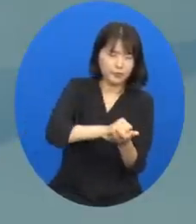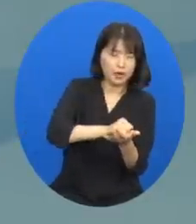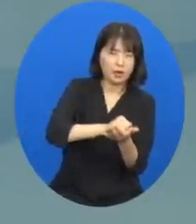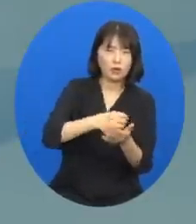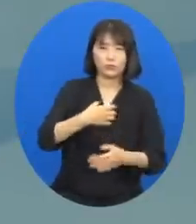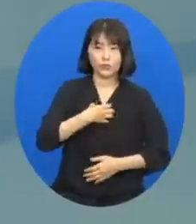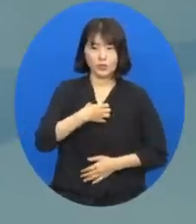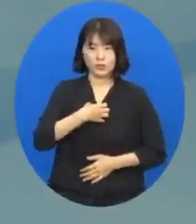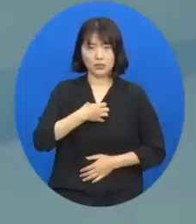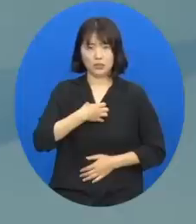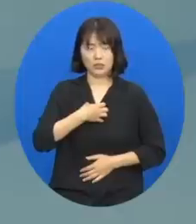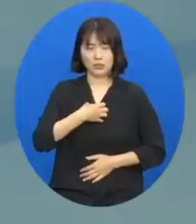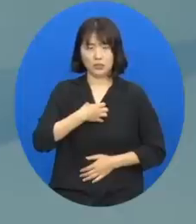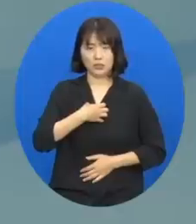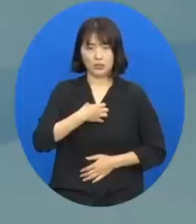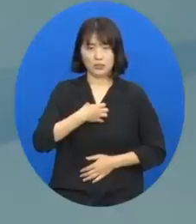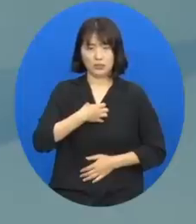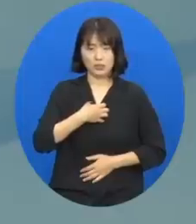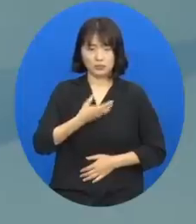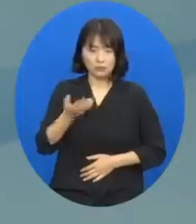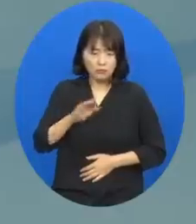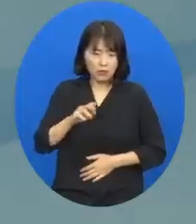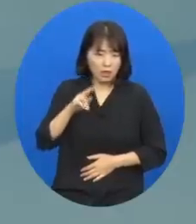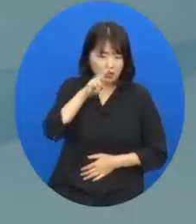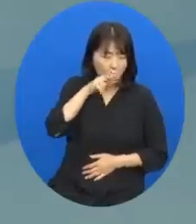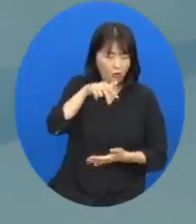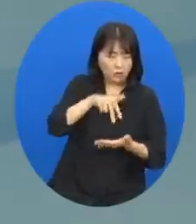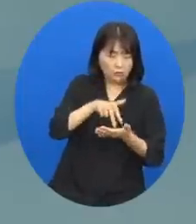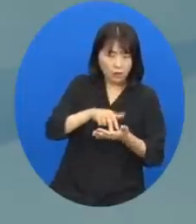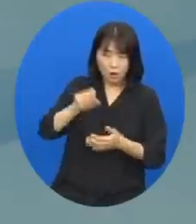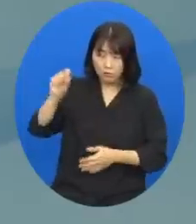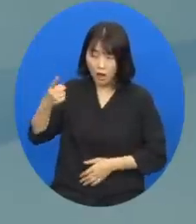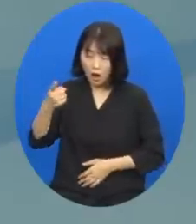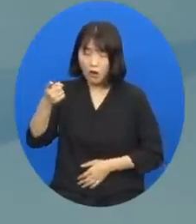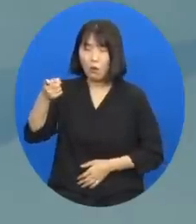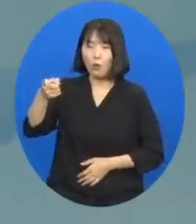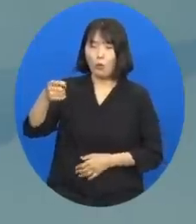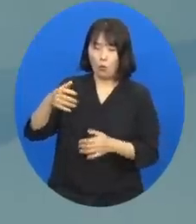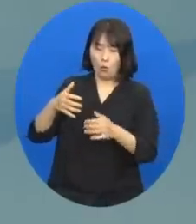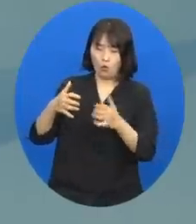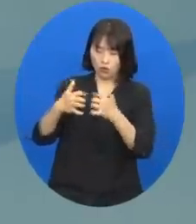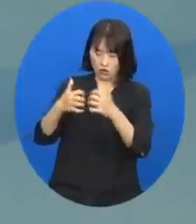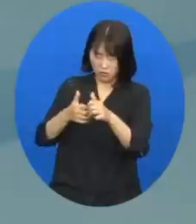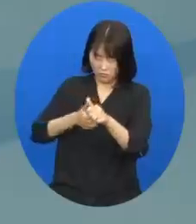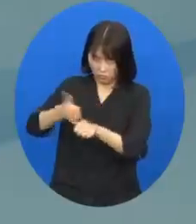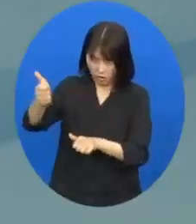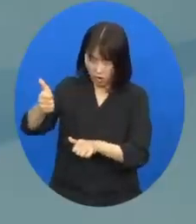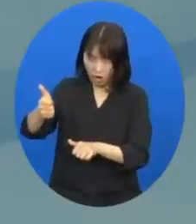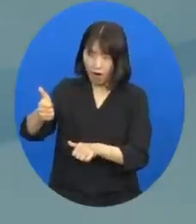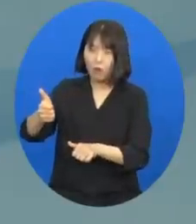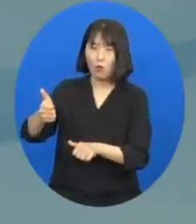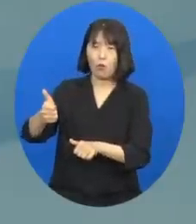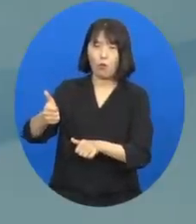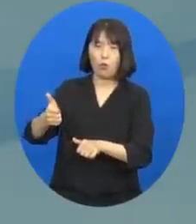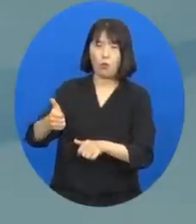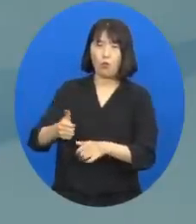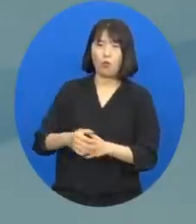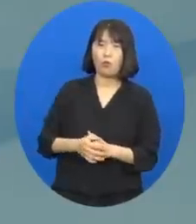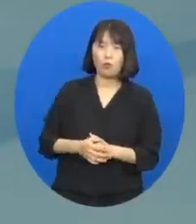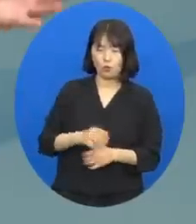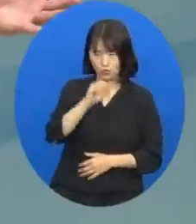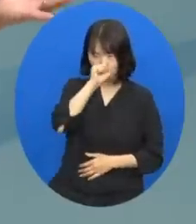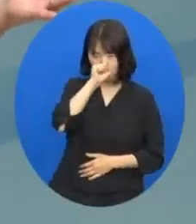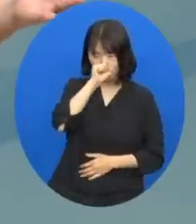뭐요 야 첨부 맘마 같아요 전생을 아주 탁월하게 이끌어가는 장수가 생긴 거예요 얼마나 좋습니까